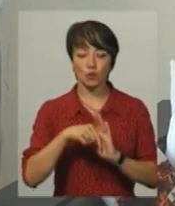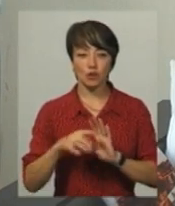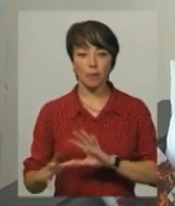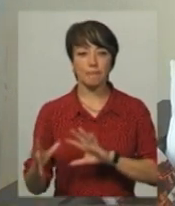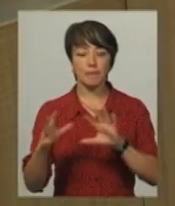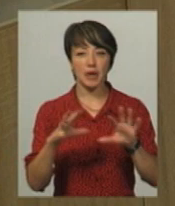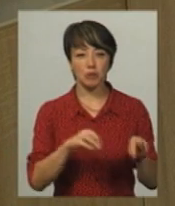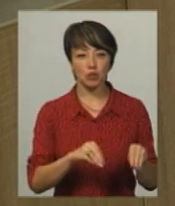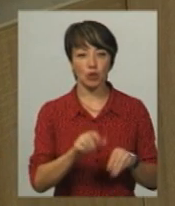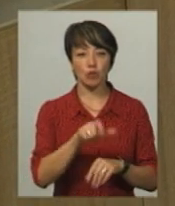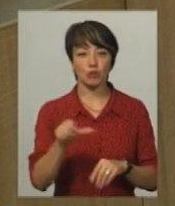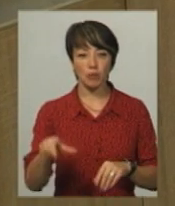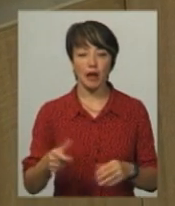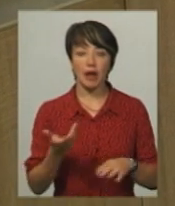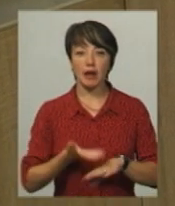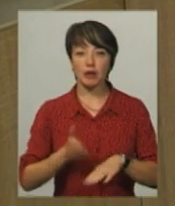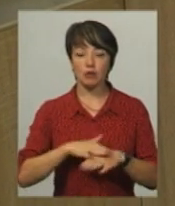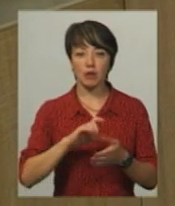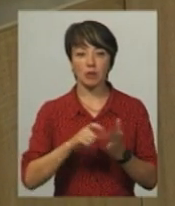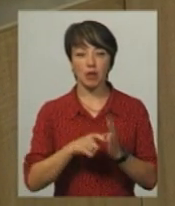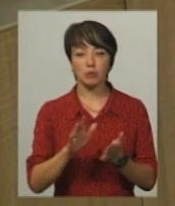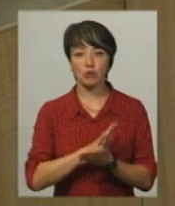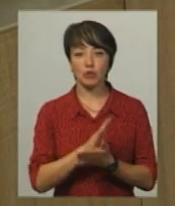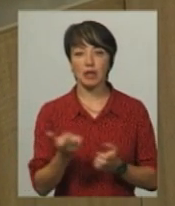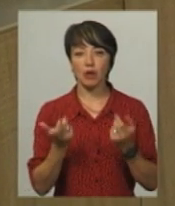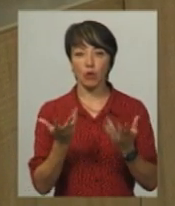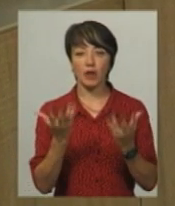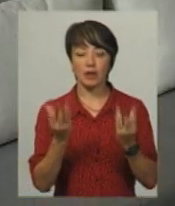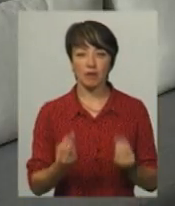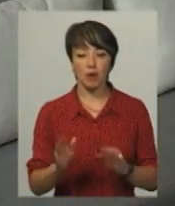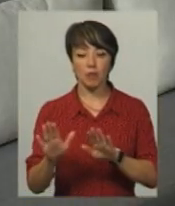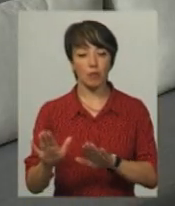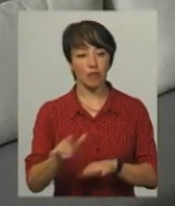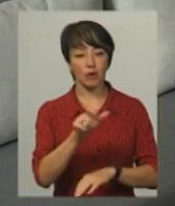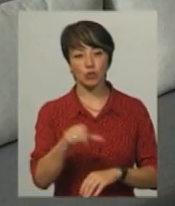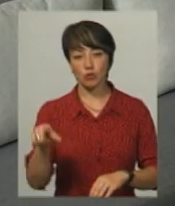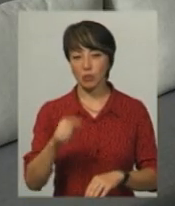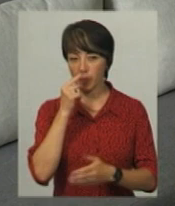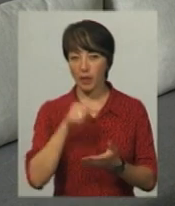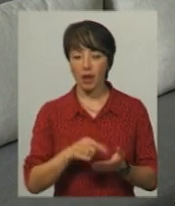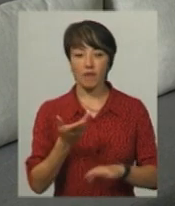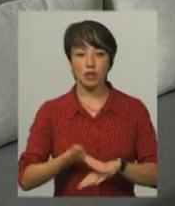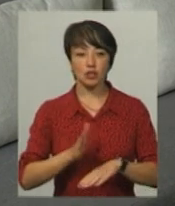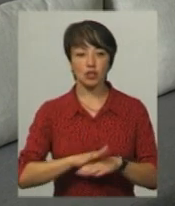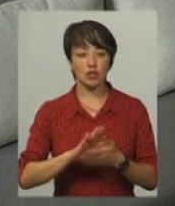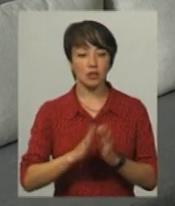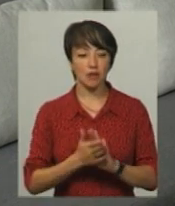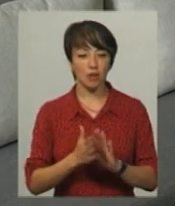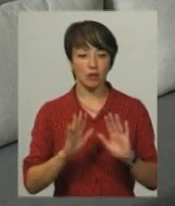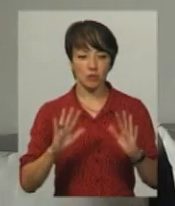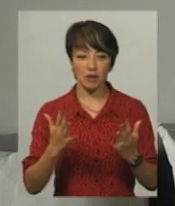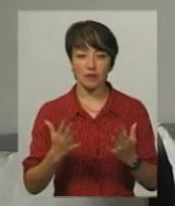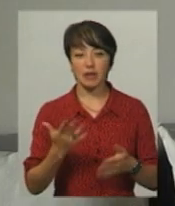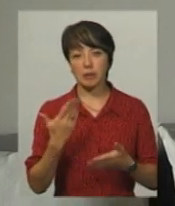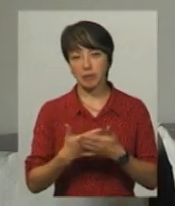переміщені особи. У кризовій кімнаті безкоштовно протягом кількох днів перебуватимуть особи, котрі опинились у важких життєвих обставинах. До прикладу, через